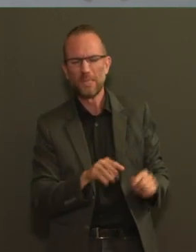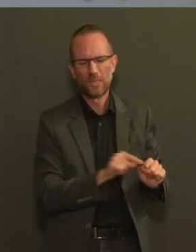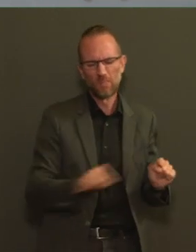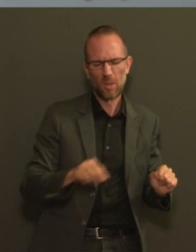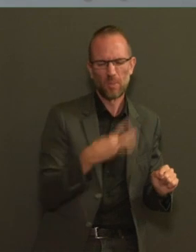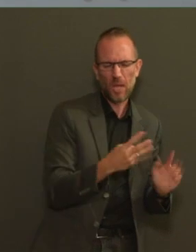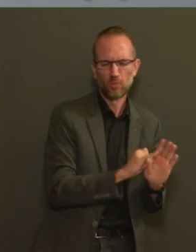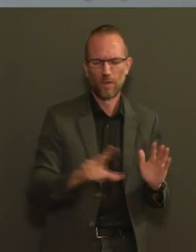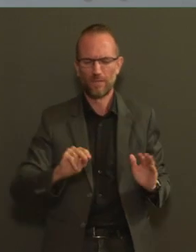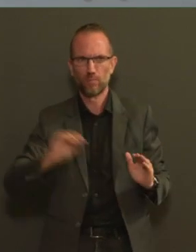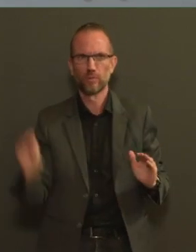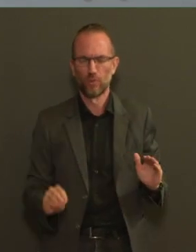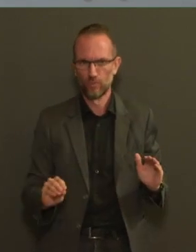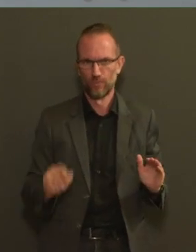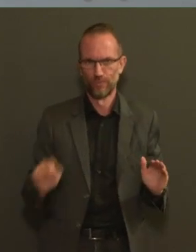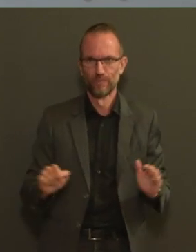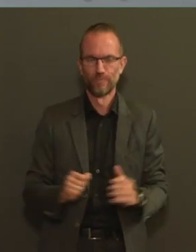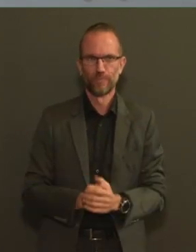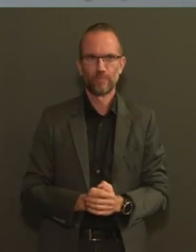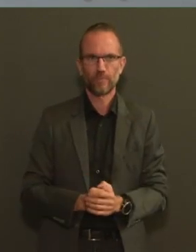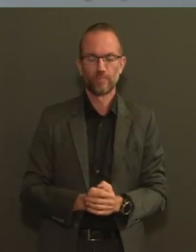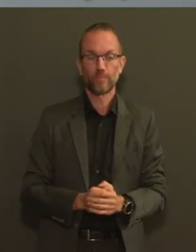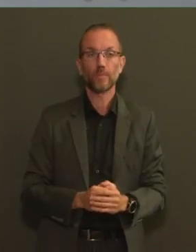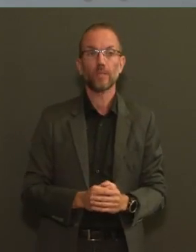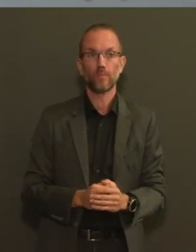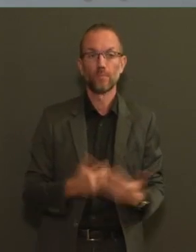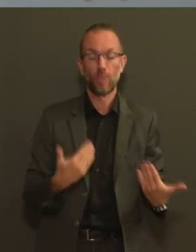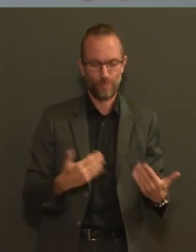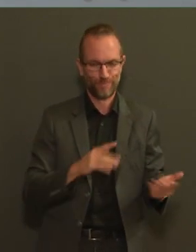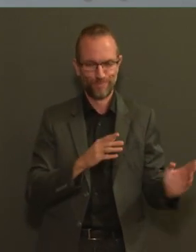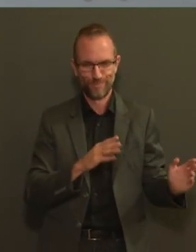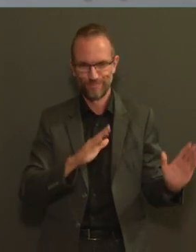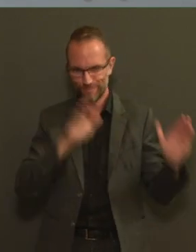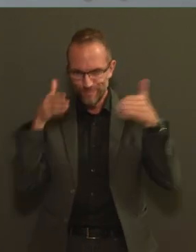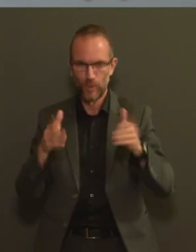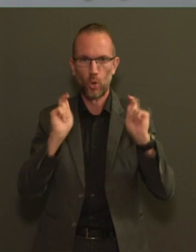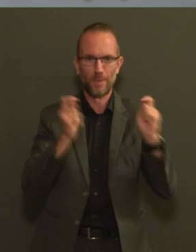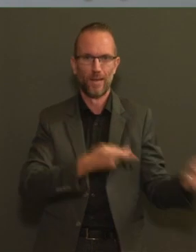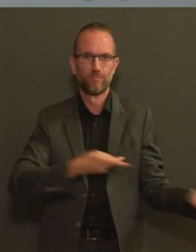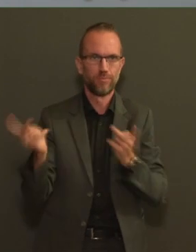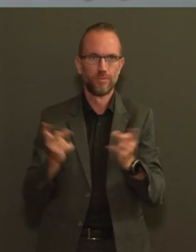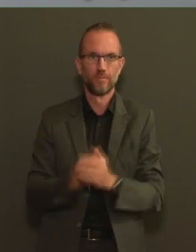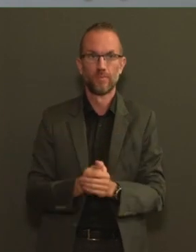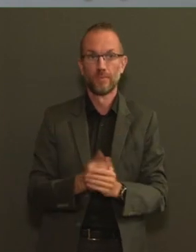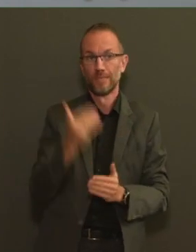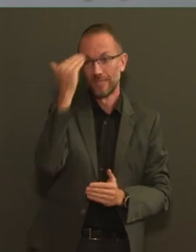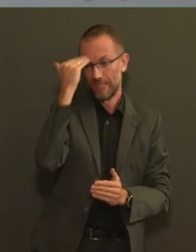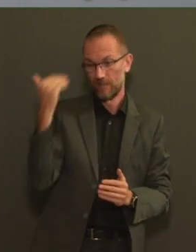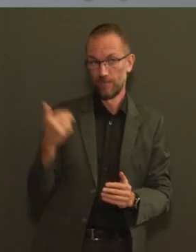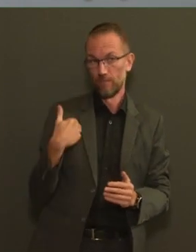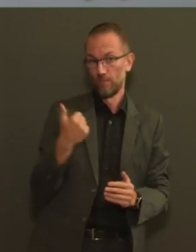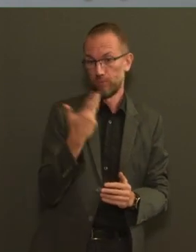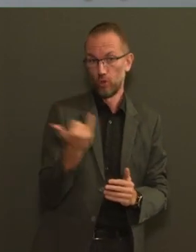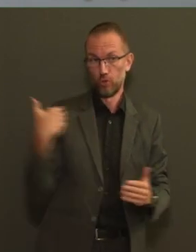Si on passe aux hospitalisations, vous savez aussi que c'était un point de préoccupation important ces derniers jours avec le phasage des hôpitaux